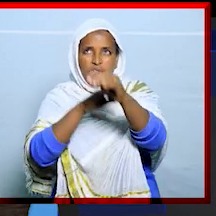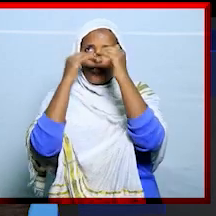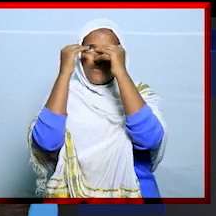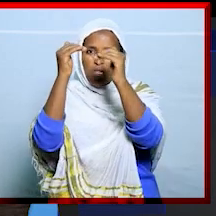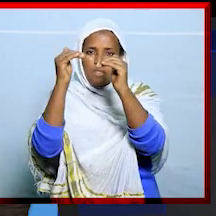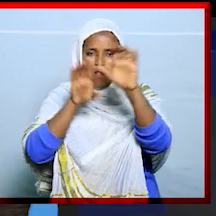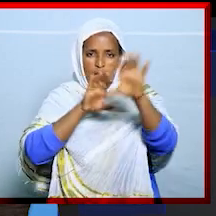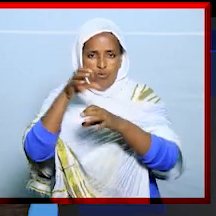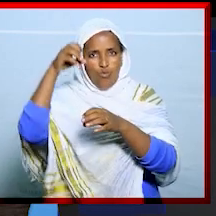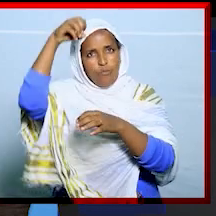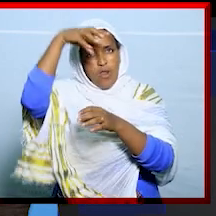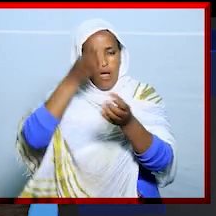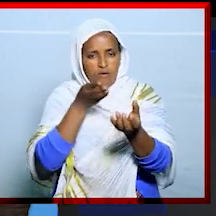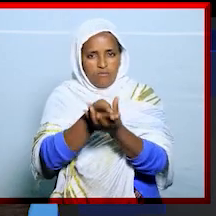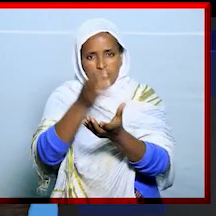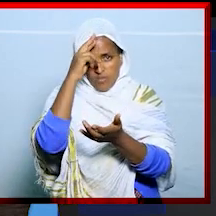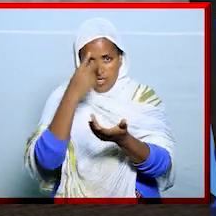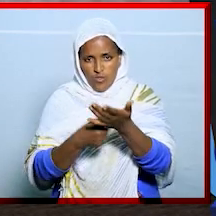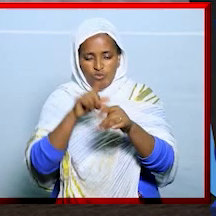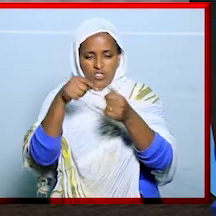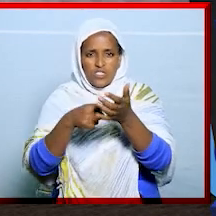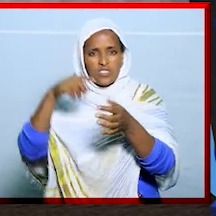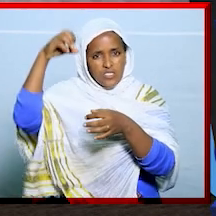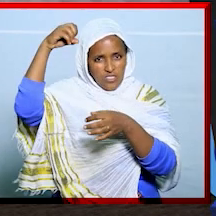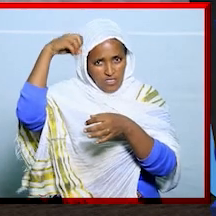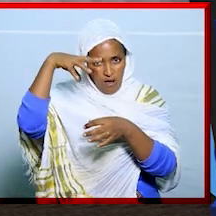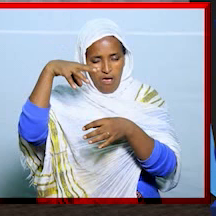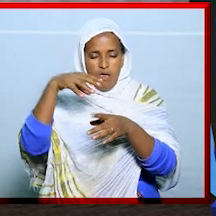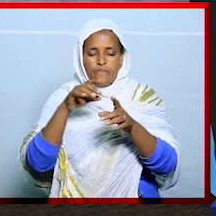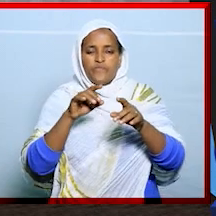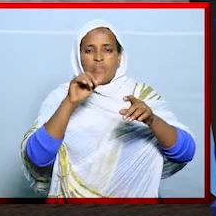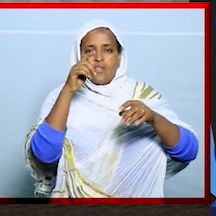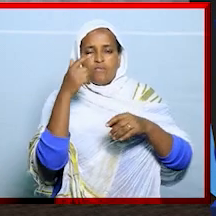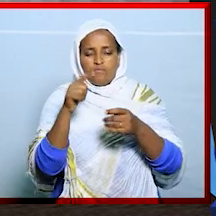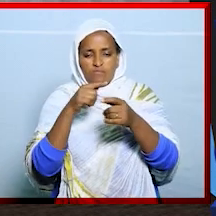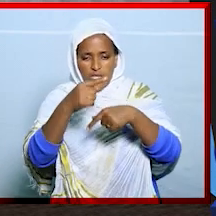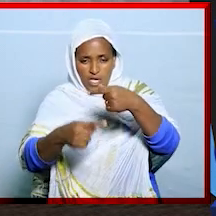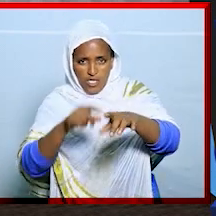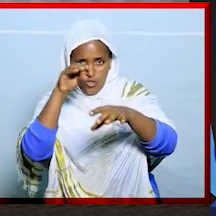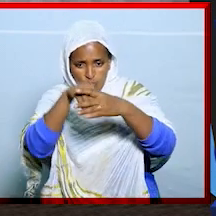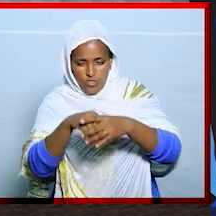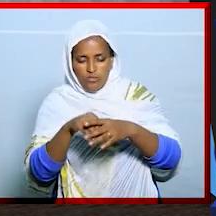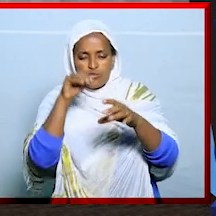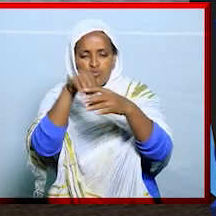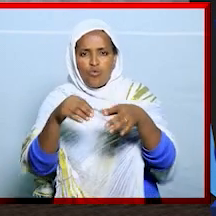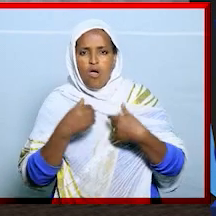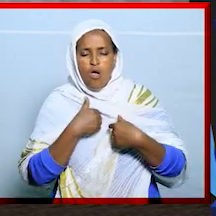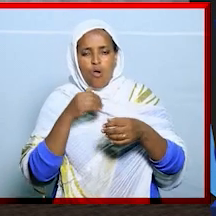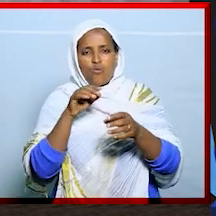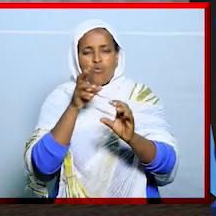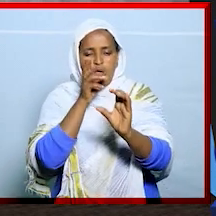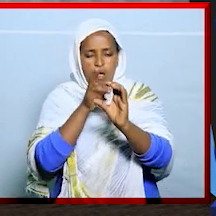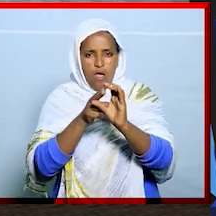ትክክለኛ ርቀት ላይ አድርጎ የፈጠራት ብርሃን እንድትመግብ ነው። ስለዚህ እንግዲህ ፀሐይ ኒውክሌር ፊውዥን በሚባለው ሂደት